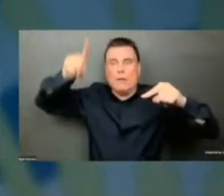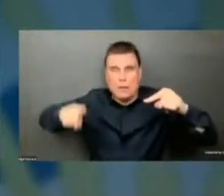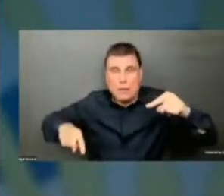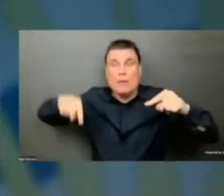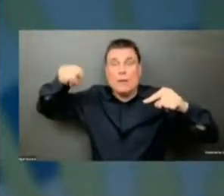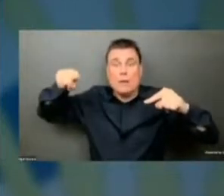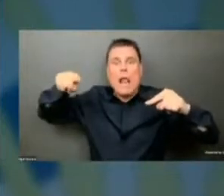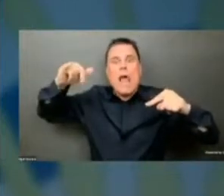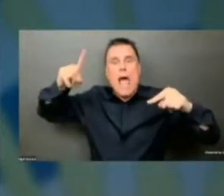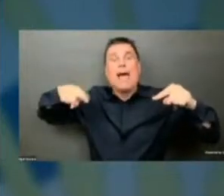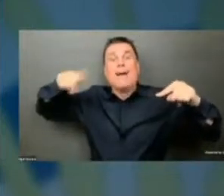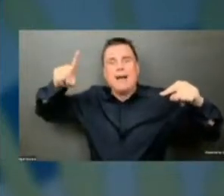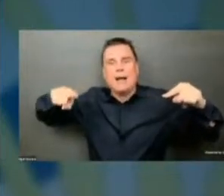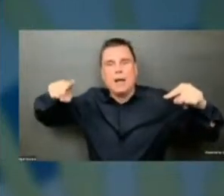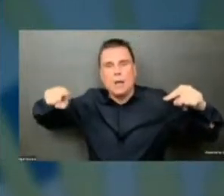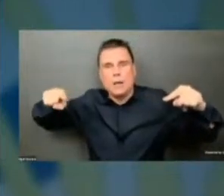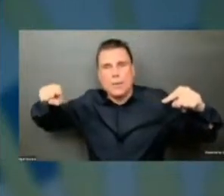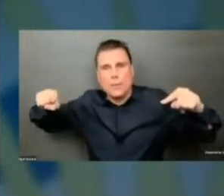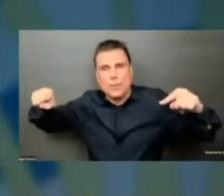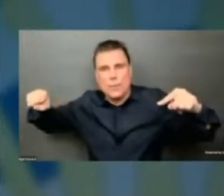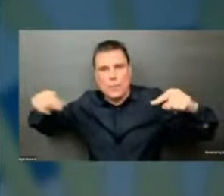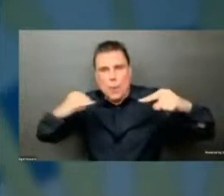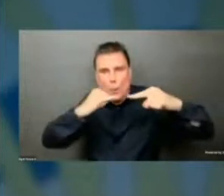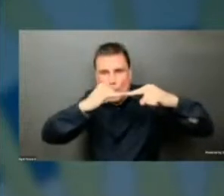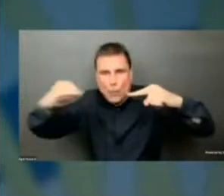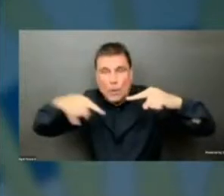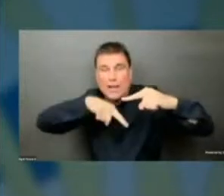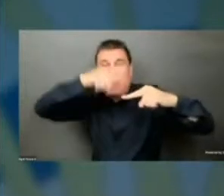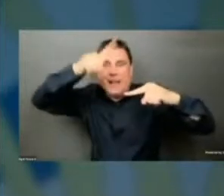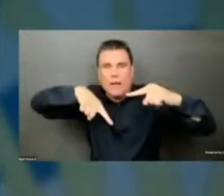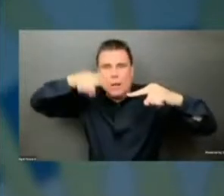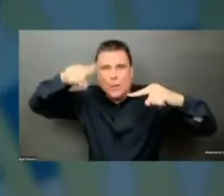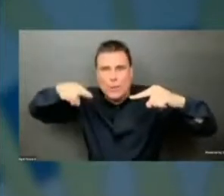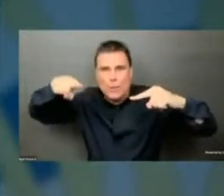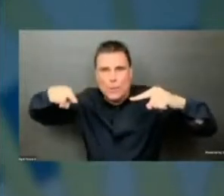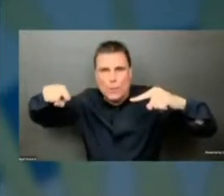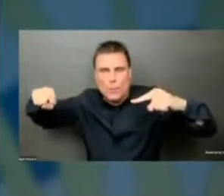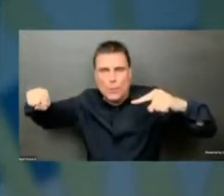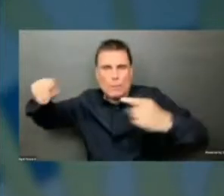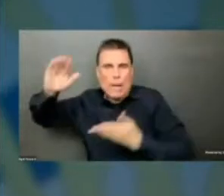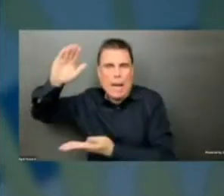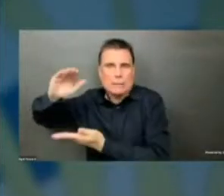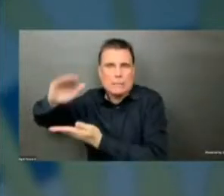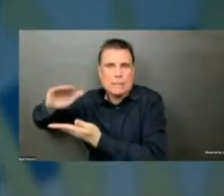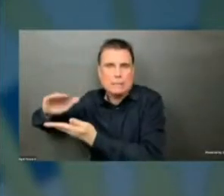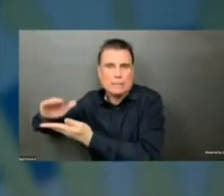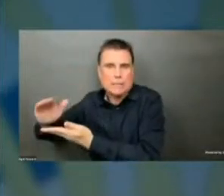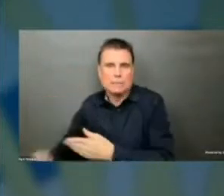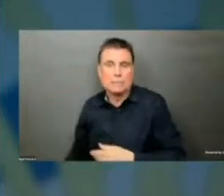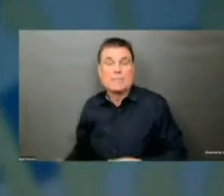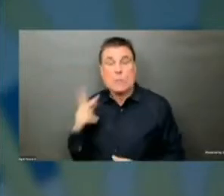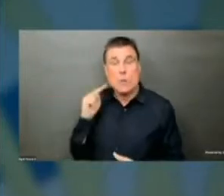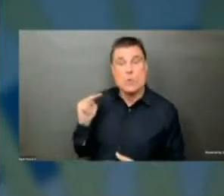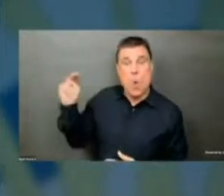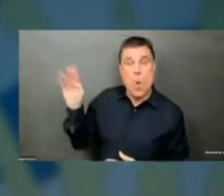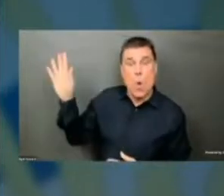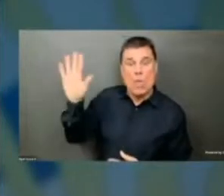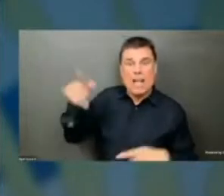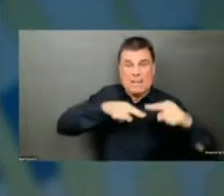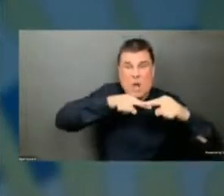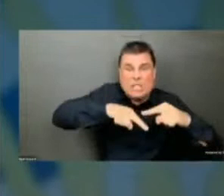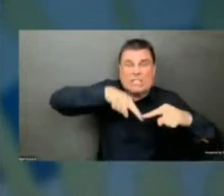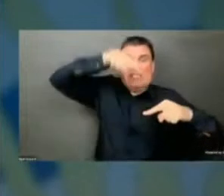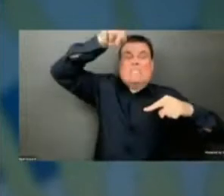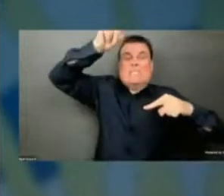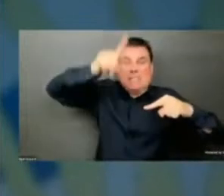again 降 has 走了 come down 所 below 以这个也 1, 是 and we've 低于 seen that 1 as 了。 well for the north, 这个是内陆 although 那么 the 北部 numbers 呢， are 他 small 说 here, so 也 the 是看到了